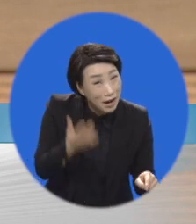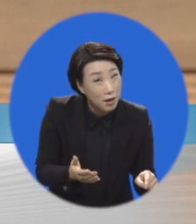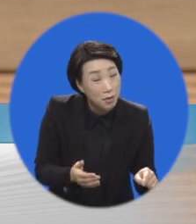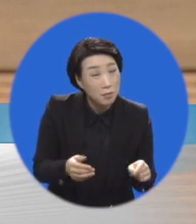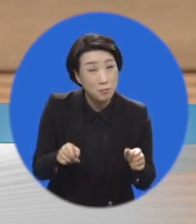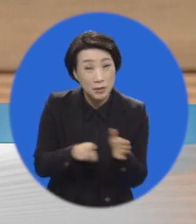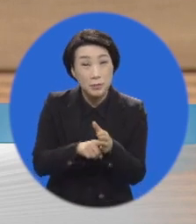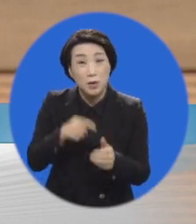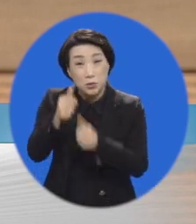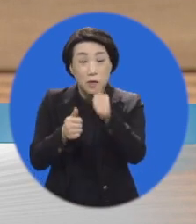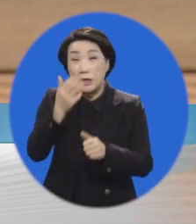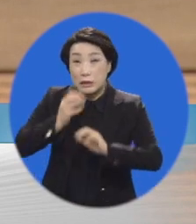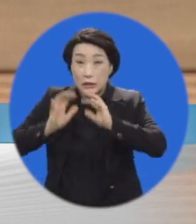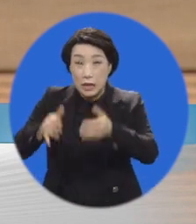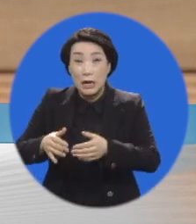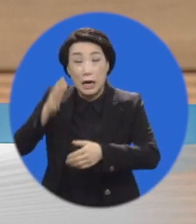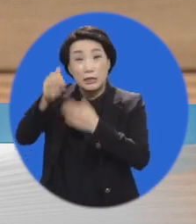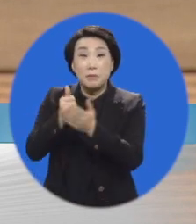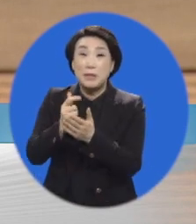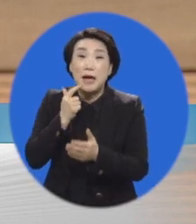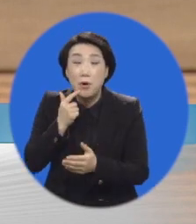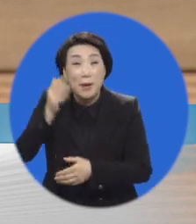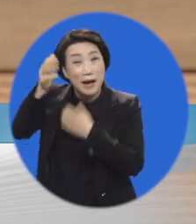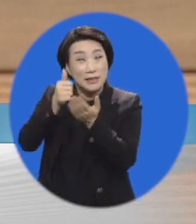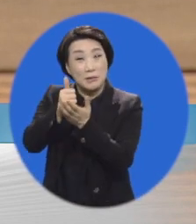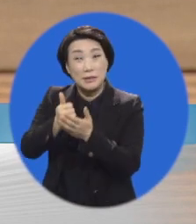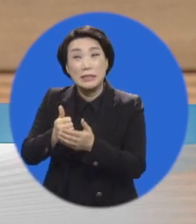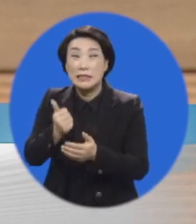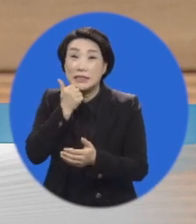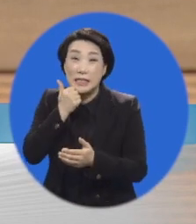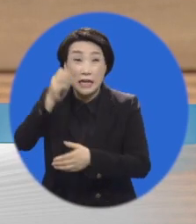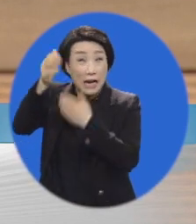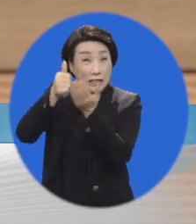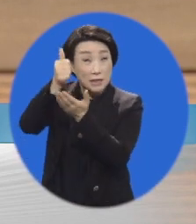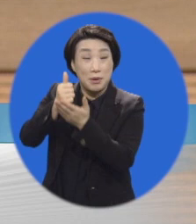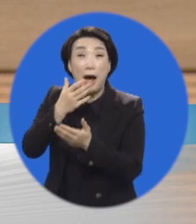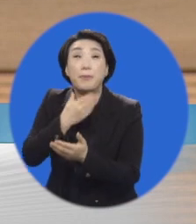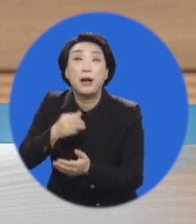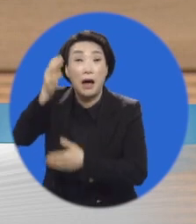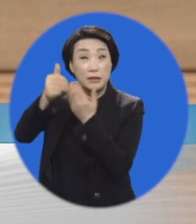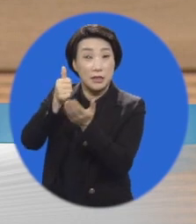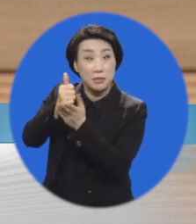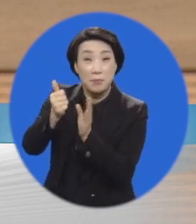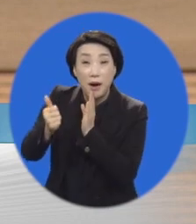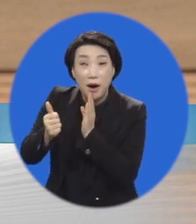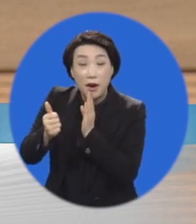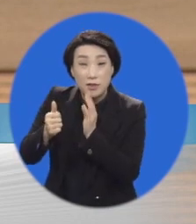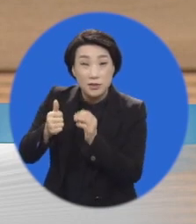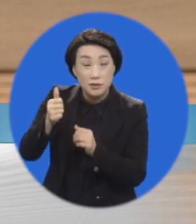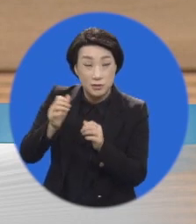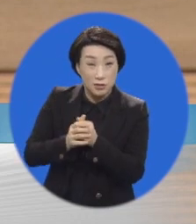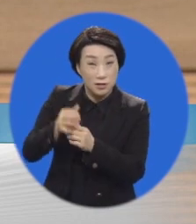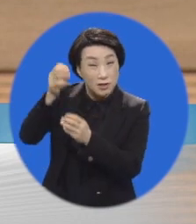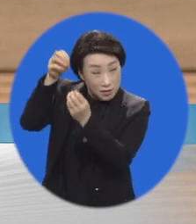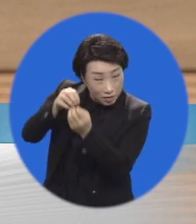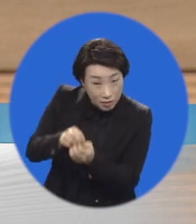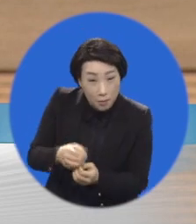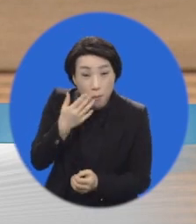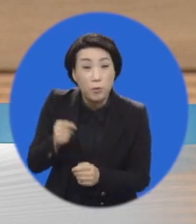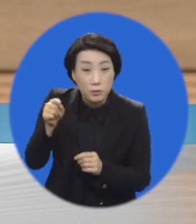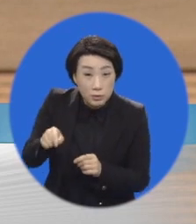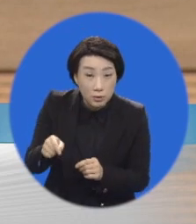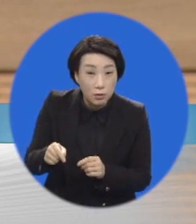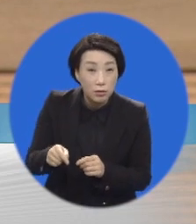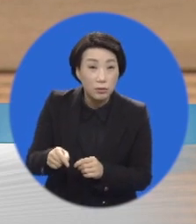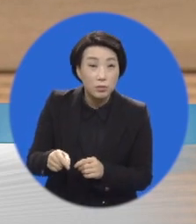조상 이스라엘 하나님 야곱의 하나님 이삭의 하나님 아브라함의 하나님 대를 잇는 복이